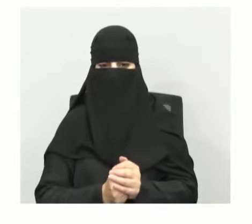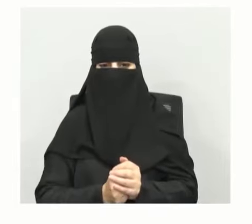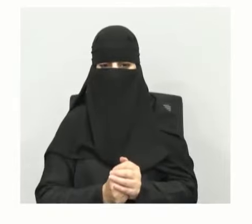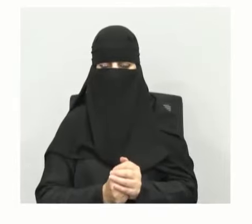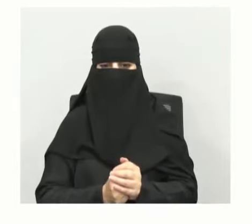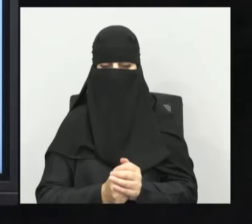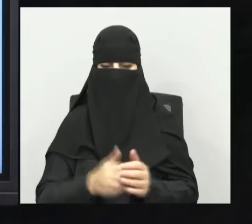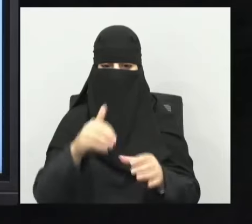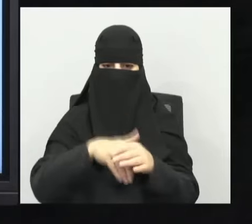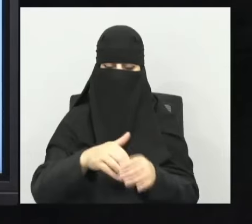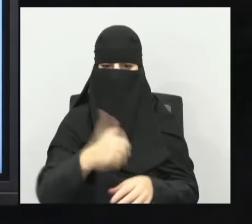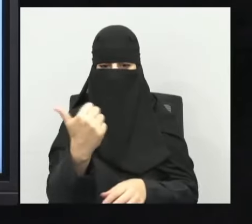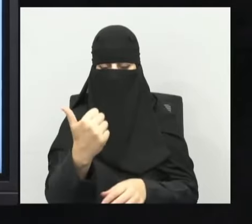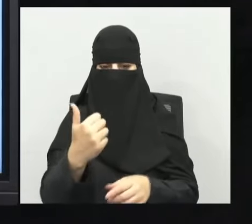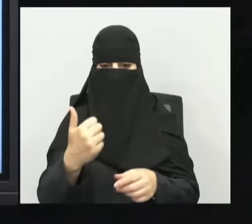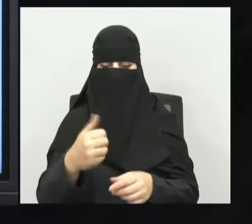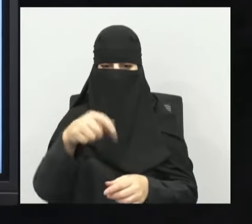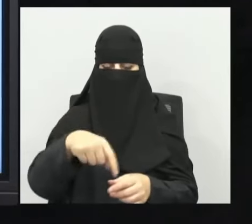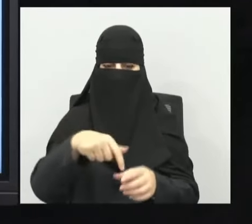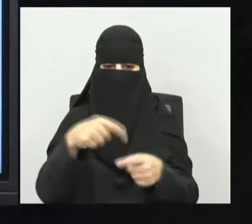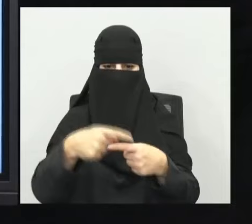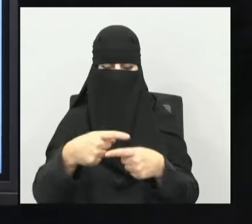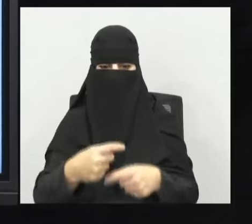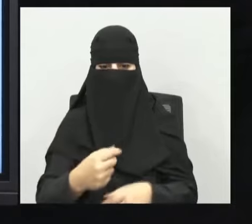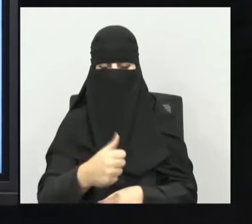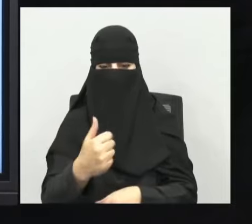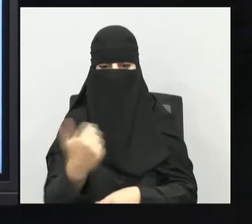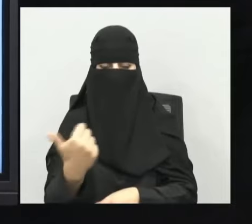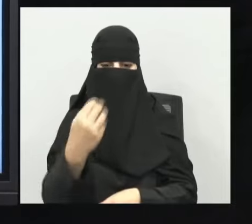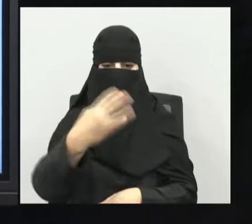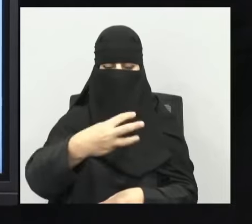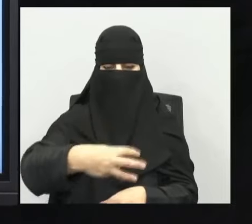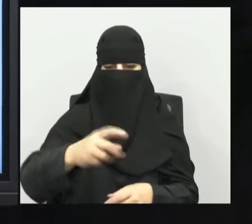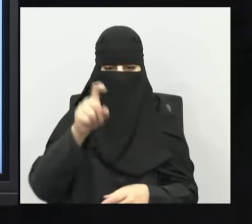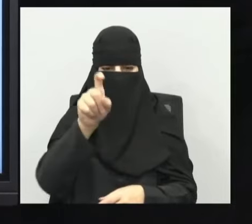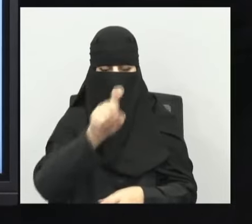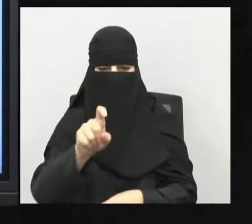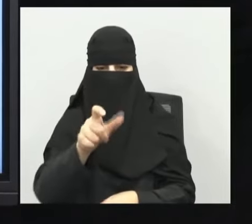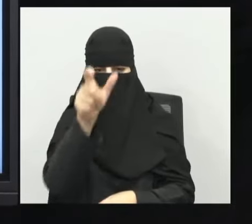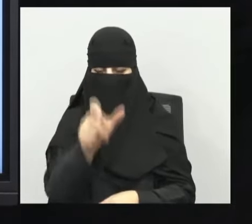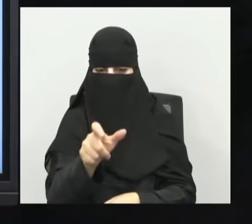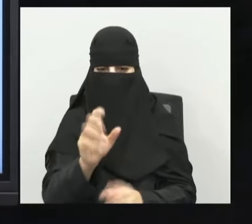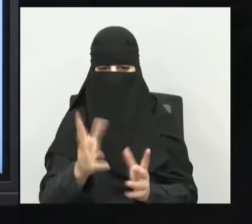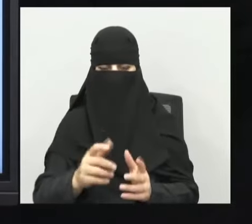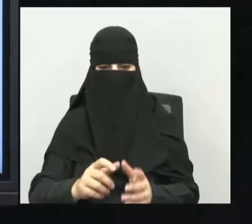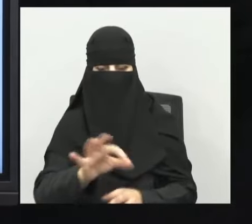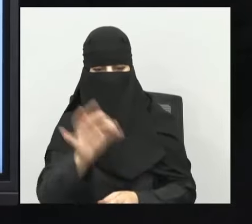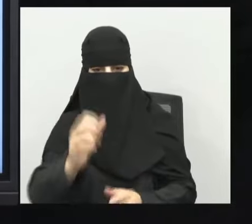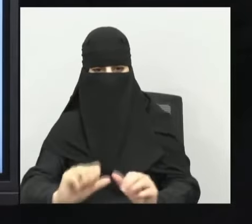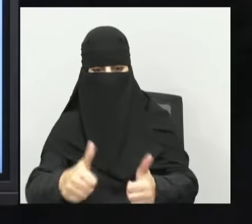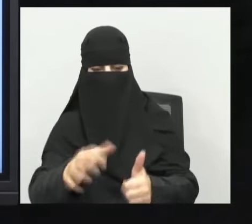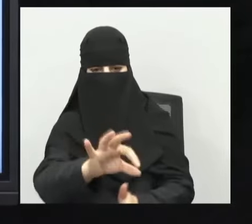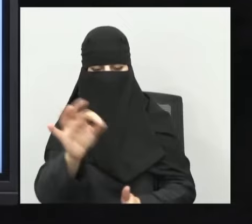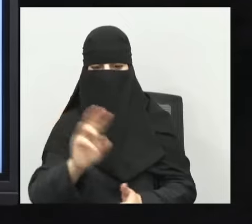عفوا المدخله كانت سته اصبحت 36 ما رايكم يا ابطال ممكن يسالني واحد سؤال يقول استاذ اقدر اخذ غير الضرب